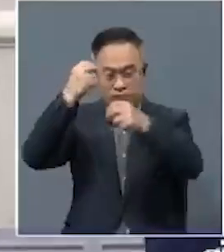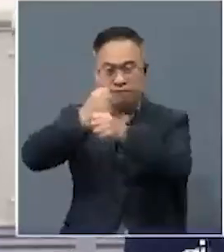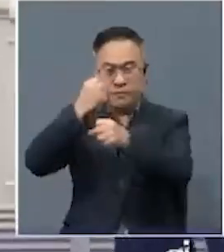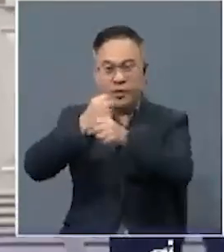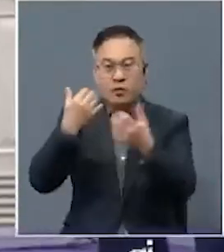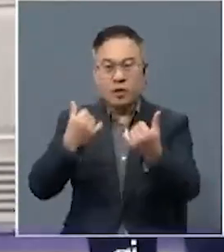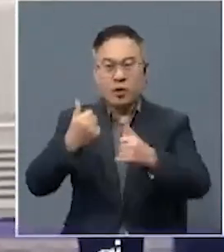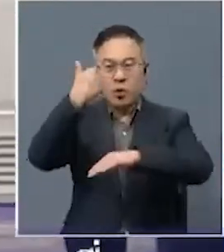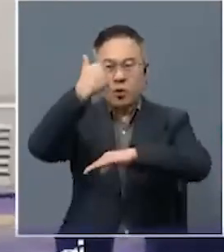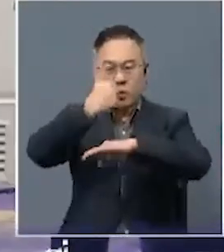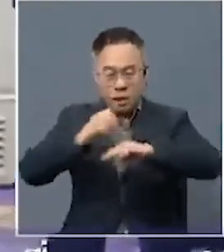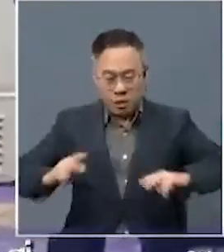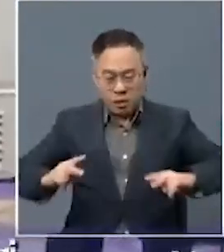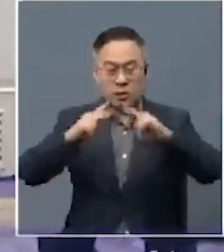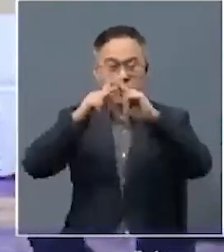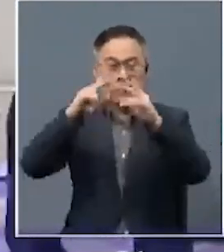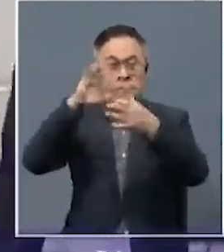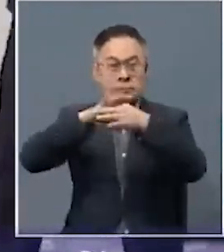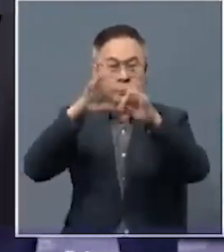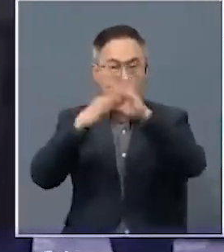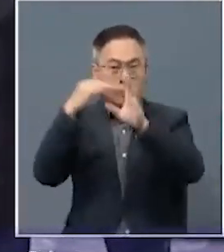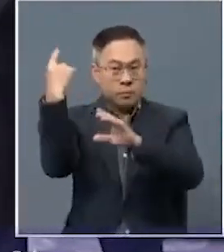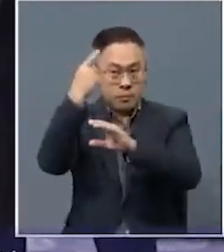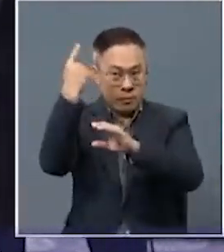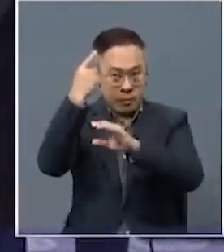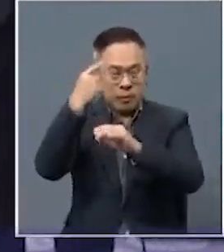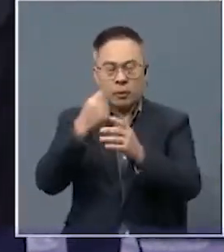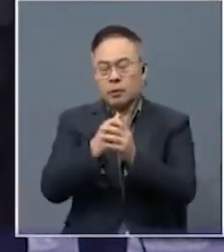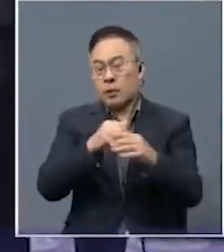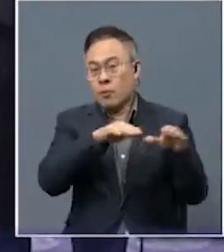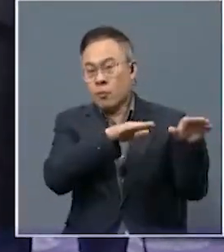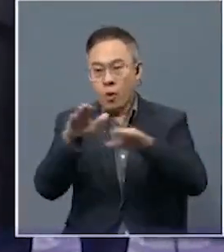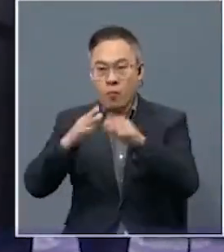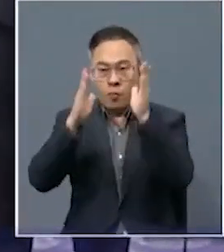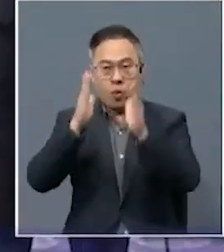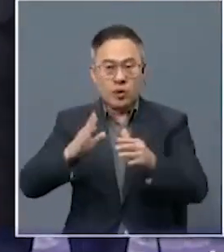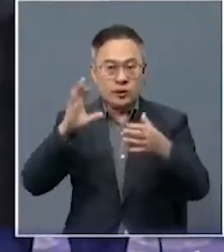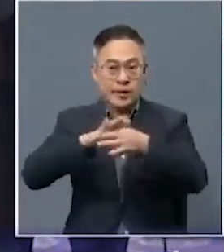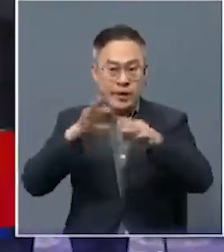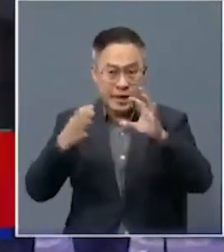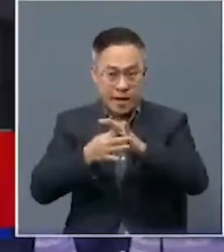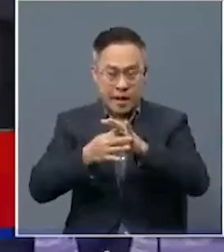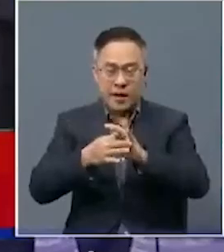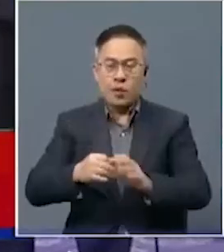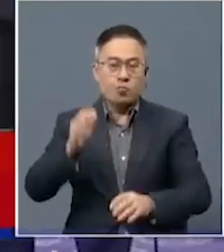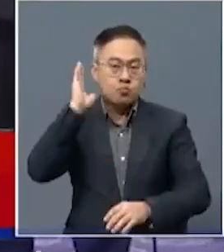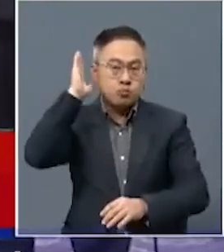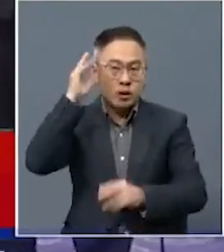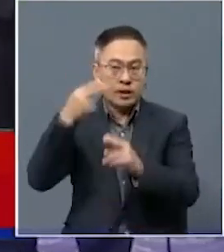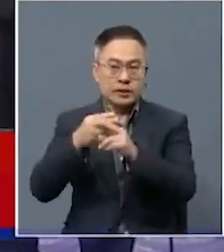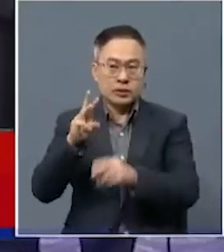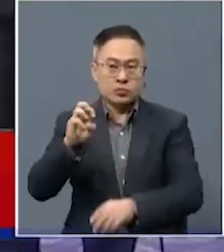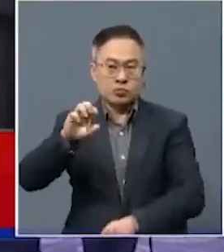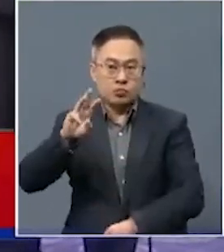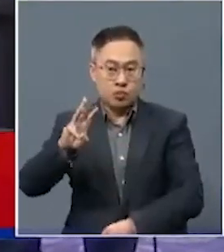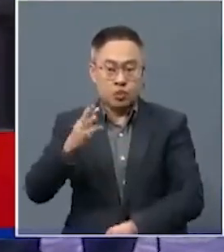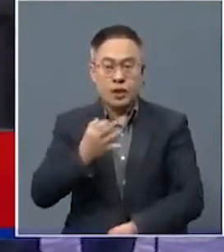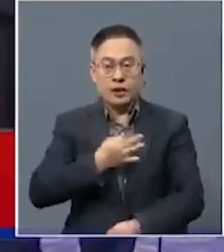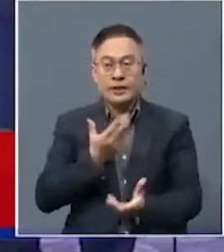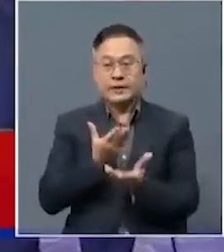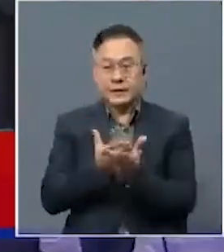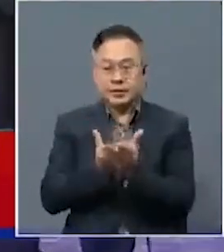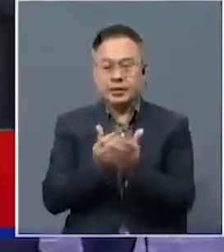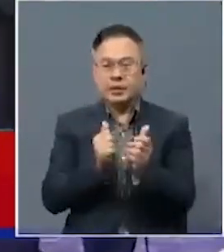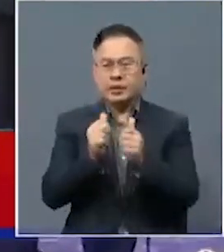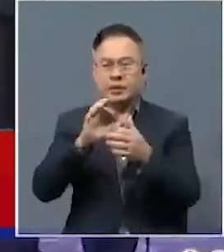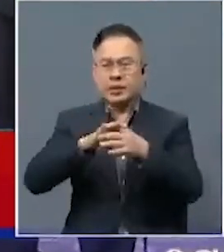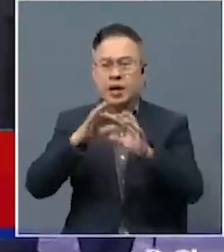นายเสริมศักดิ์พงษ์พาณิชย์รัฐมนตรีว่าการกระทรวงท่องเที่ยวและกีฬานะครับได้นำวิวกุลวุฒิวิทิสานักกีฬาแบดมินตันเหรียญเงินโอลิมปิก 2024